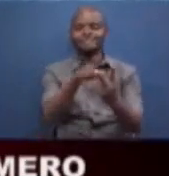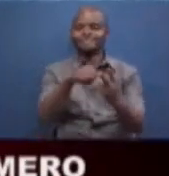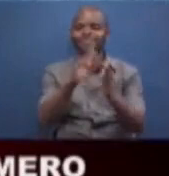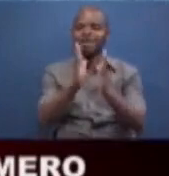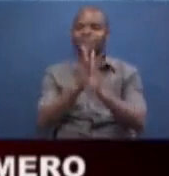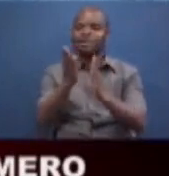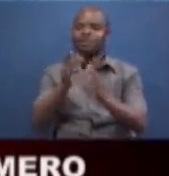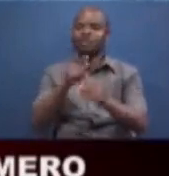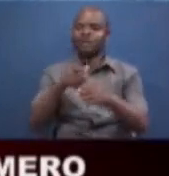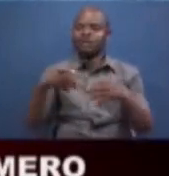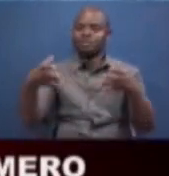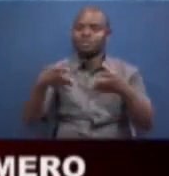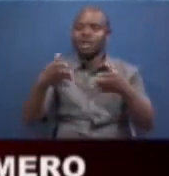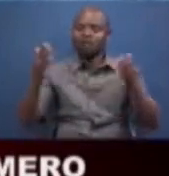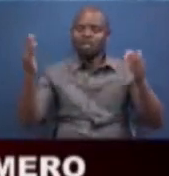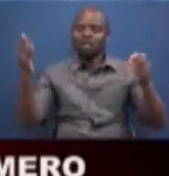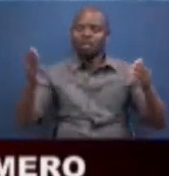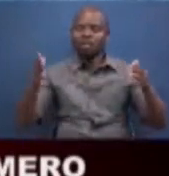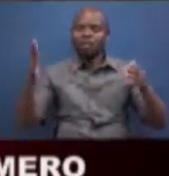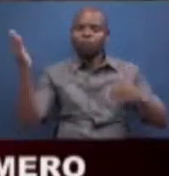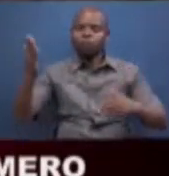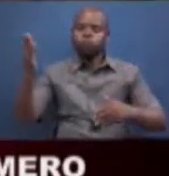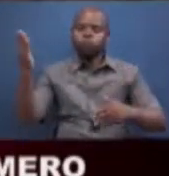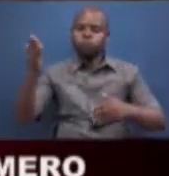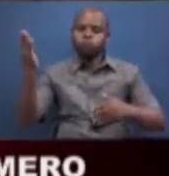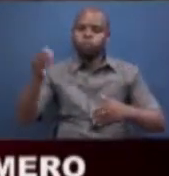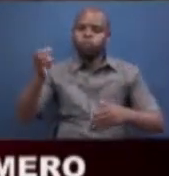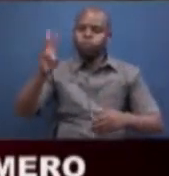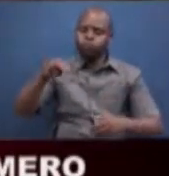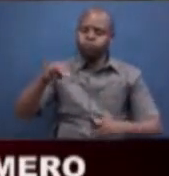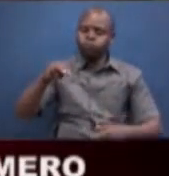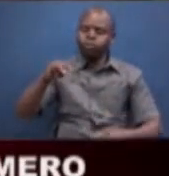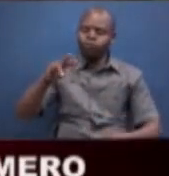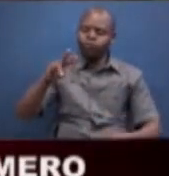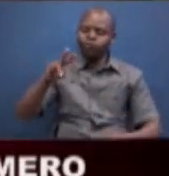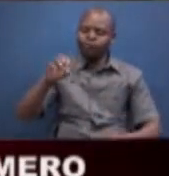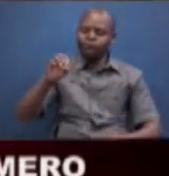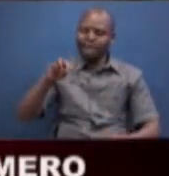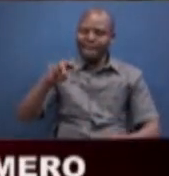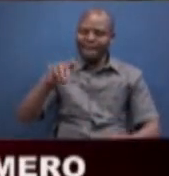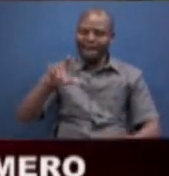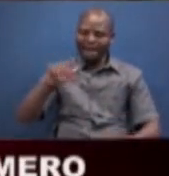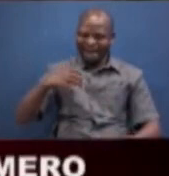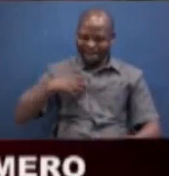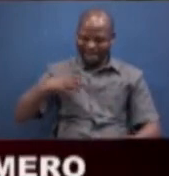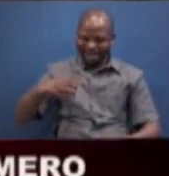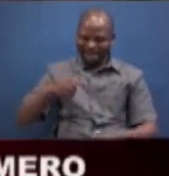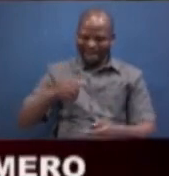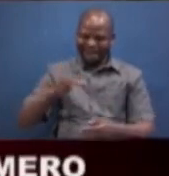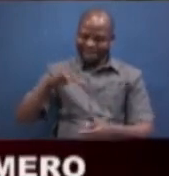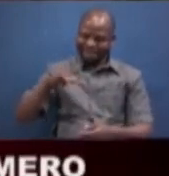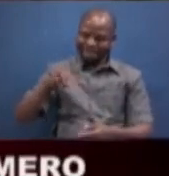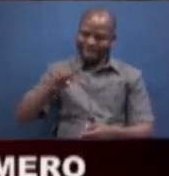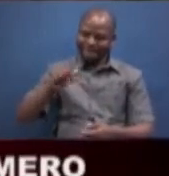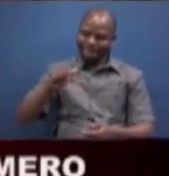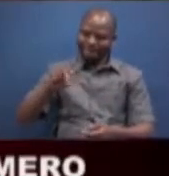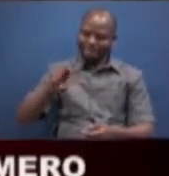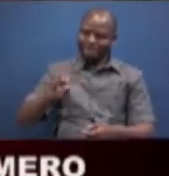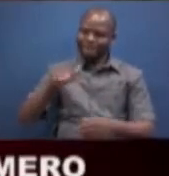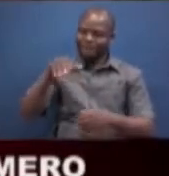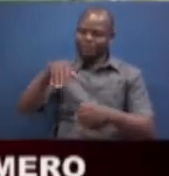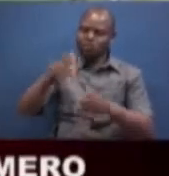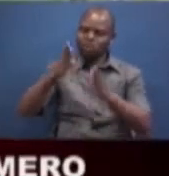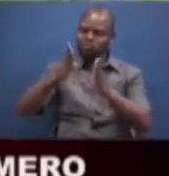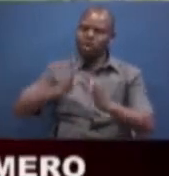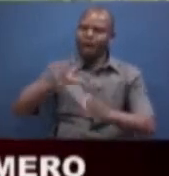hayo wakati wa mkutano wa hadhara uliofanyika wilayani Mvomero, mkutano uliohudhuriwa pia na waziri Masauni pamoja na mkuu wa